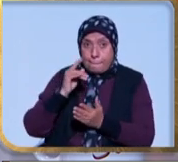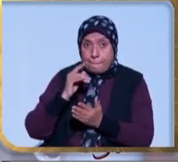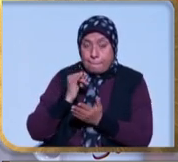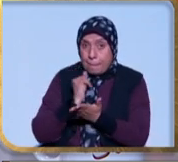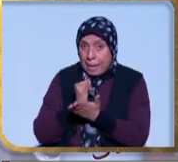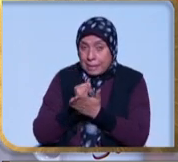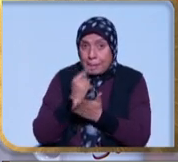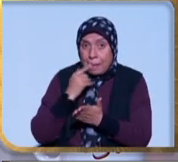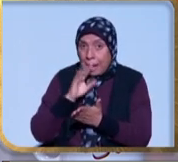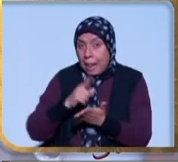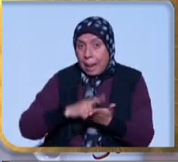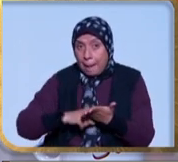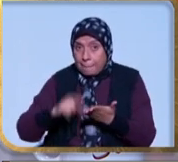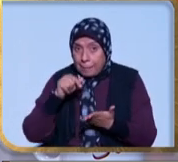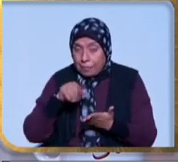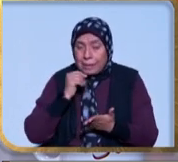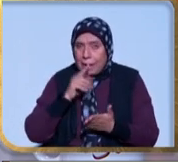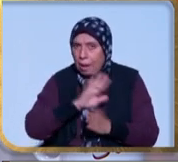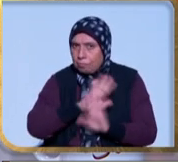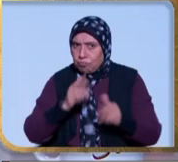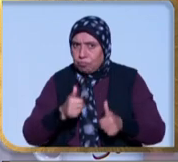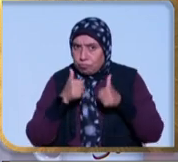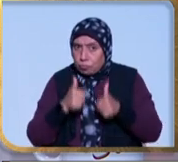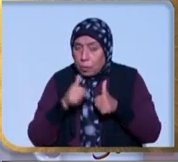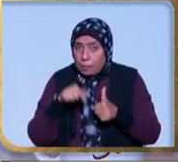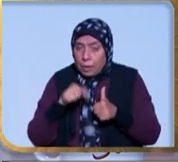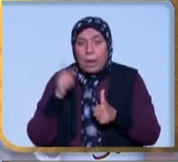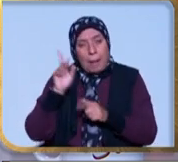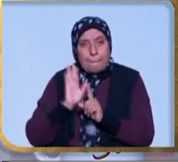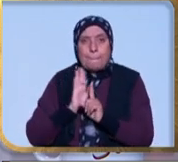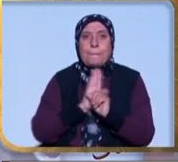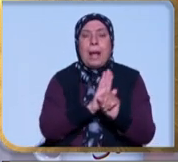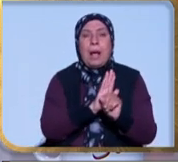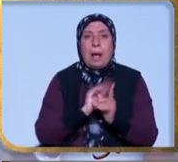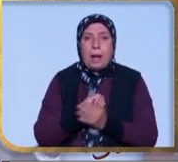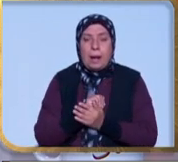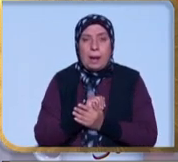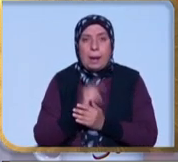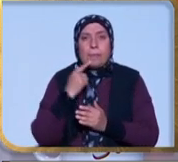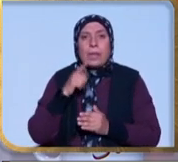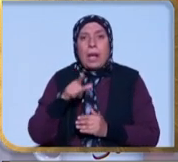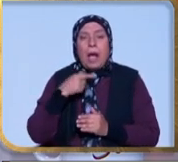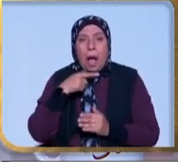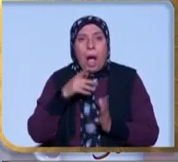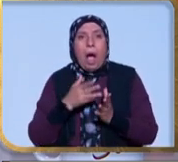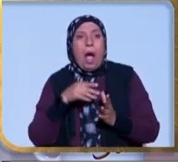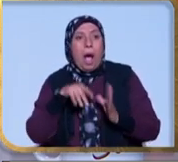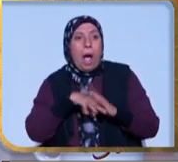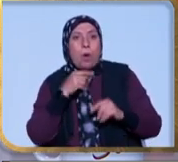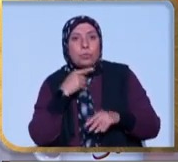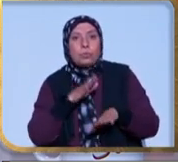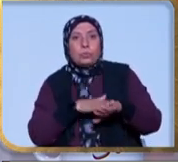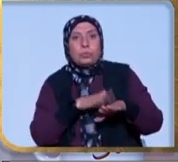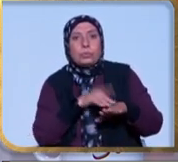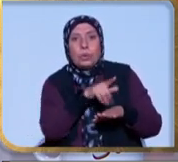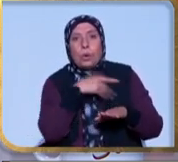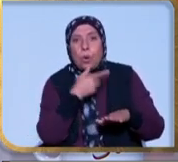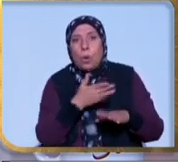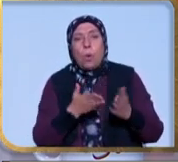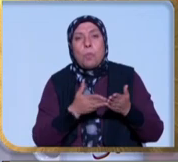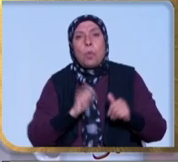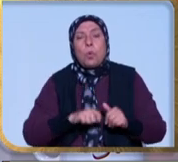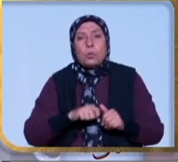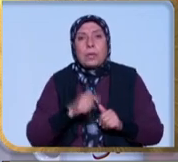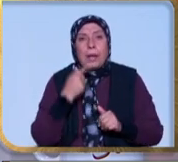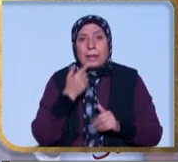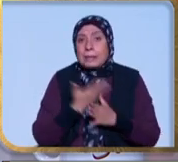موسى إنك تدعي ربنا إنه يرفع عننا الرجز اللي هو العذاب، لو اترفع المطر بقى الطوفان الغرق